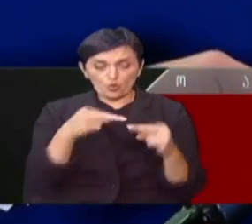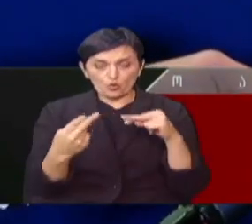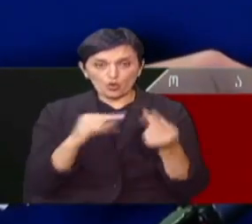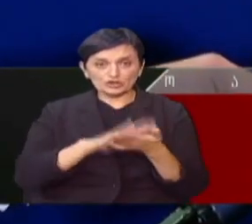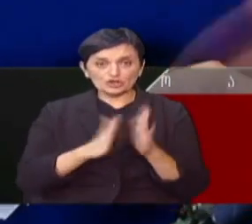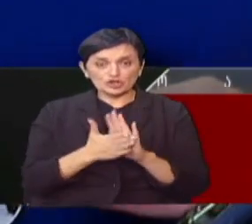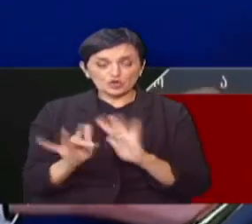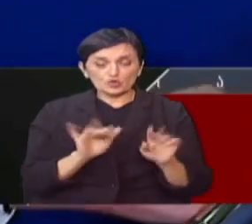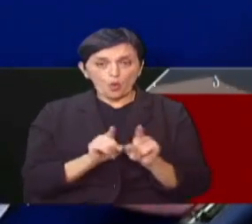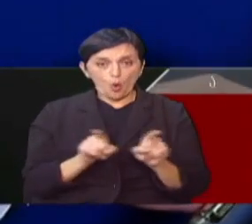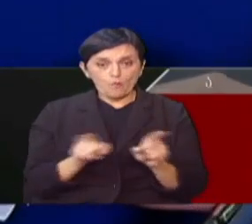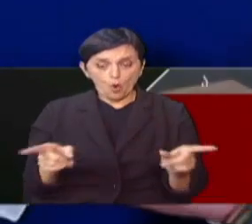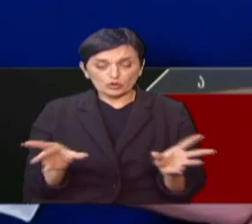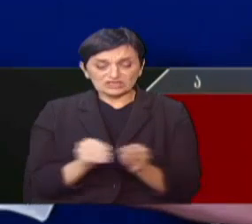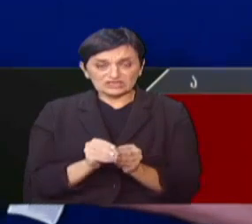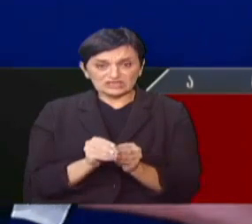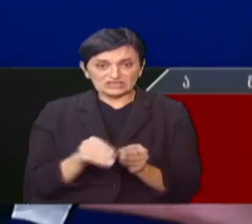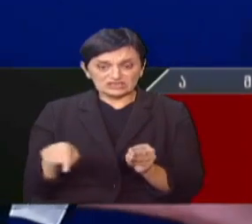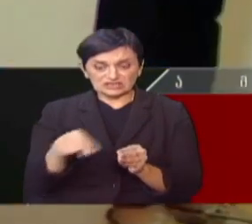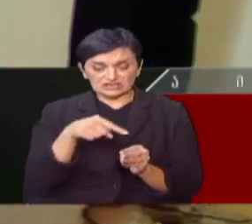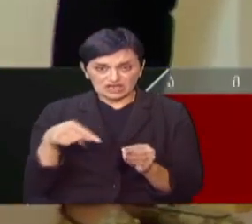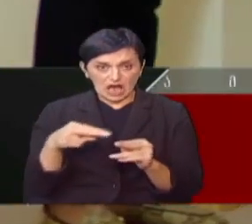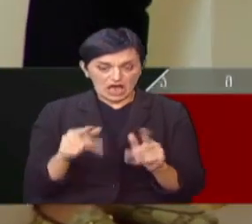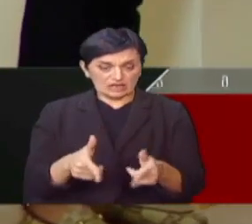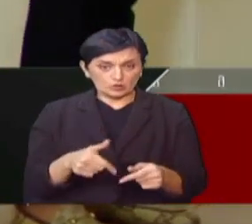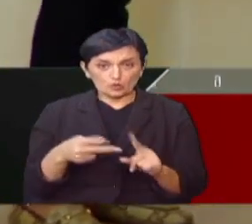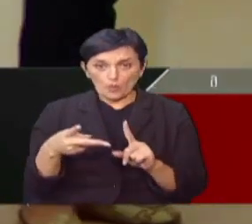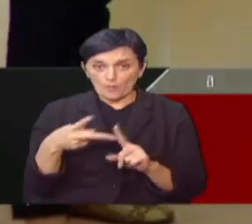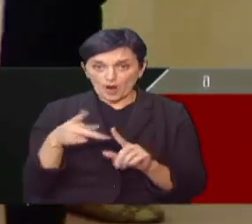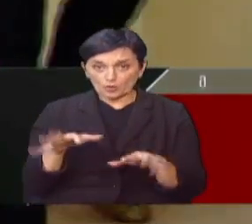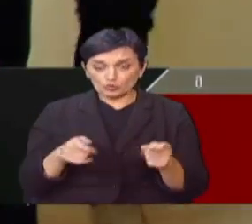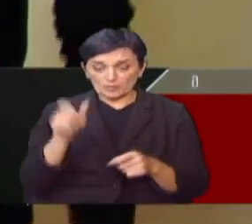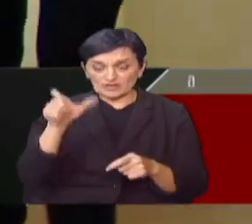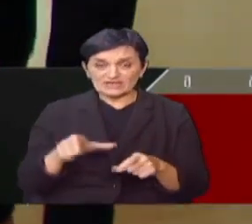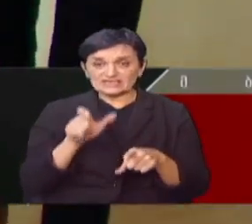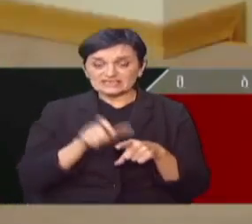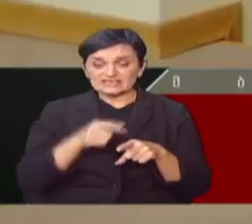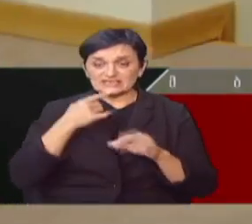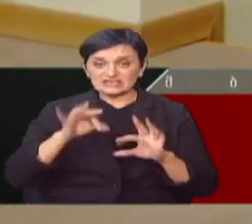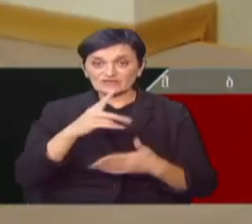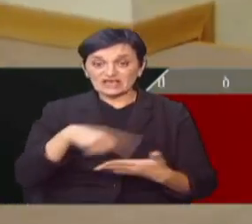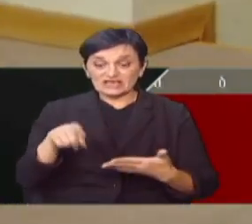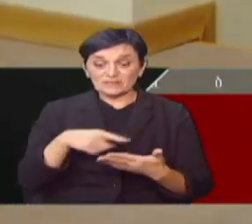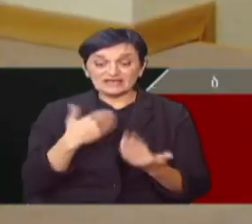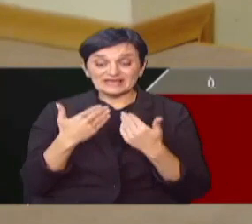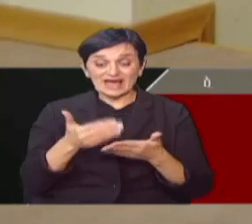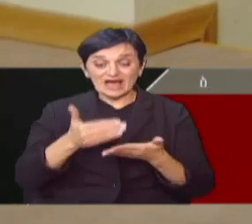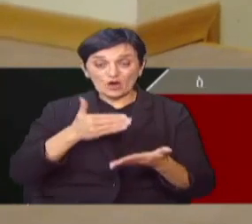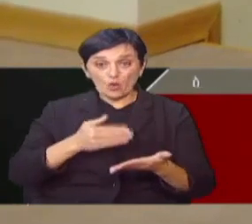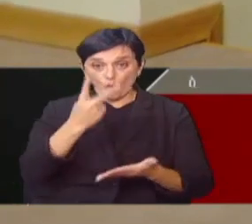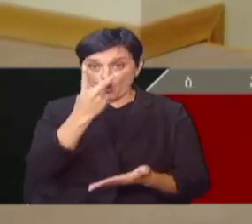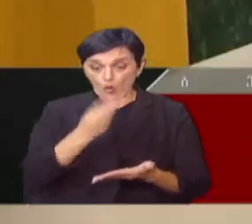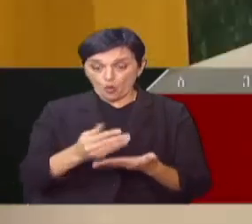შეთანხმებული მოქმედებები ოპოზიციასთანაც, ოდა ამას ადასტურებს. Და მეორე თავად პრეზიდენტის სიტყვაში, როცა იმპიჩმენტის კენჭის ხრამდე. ორი დღით